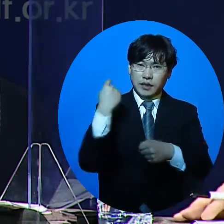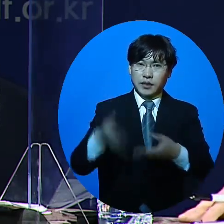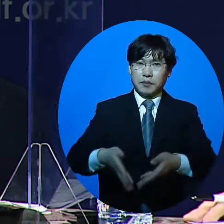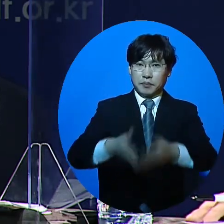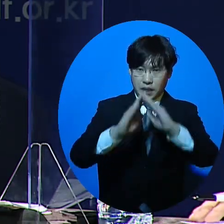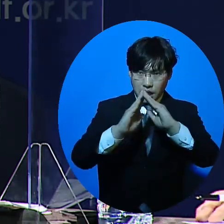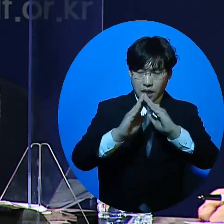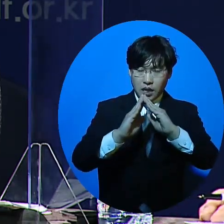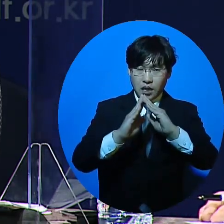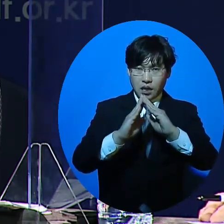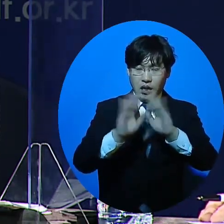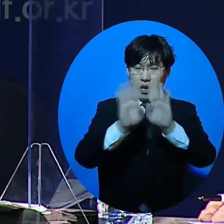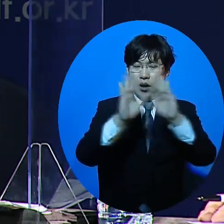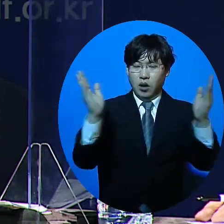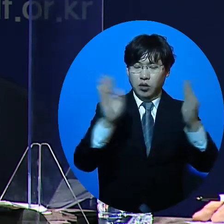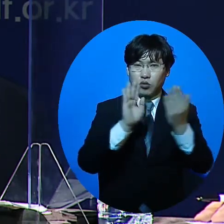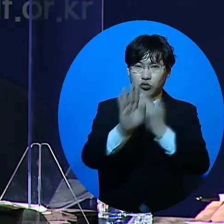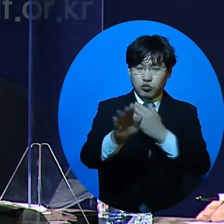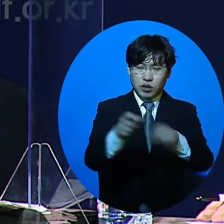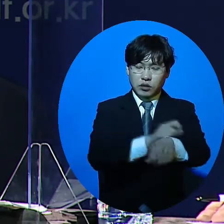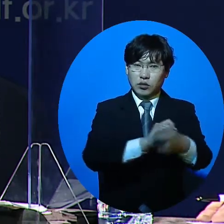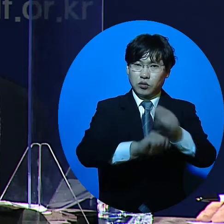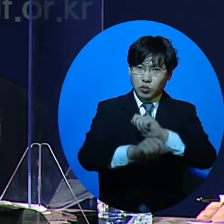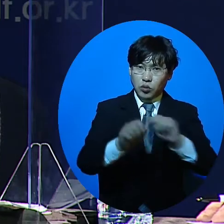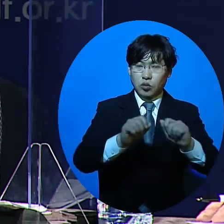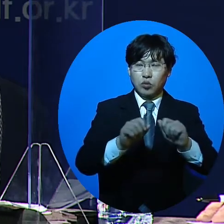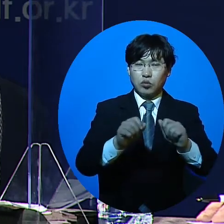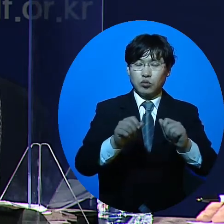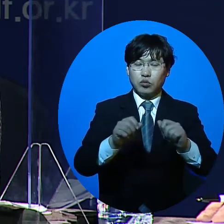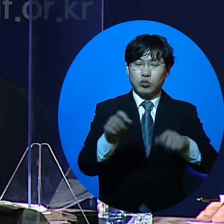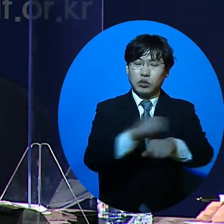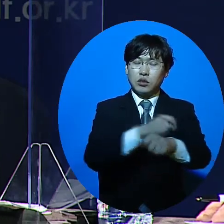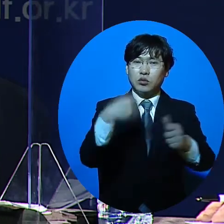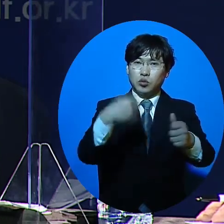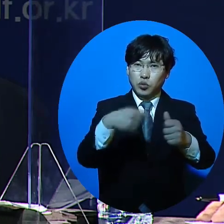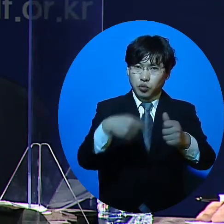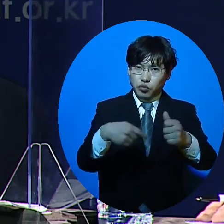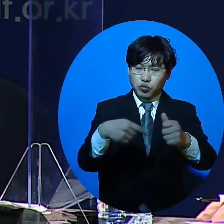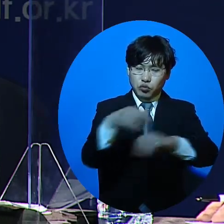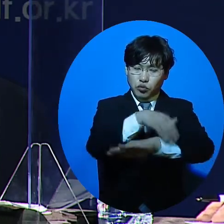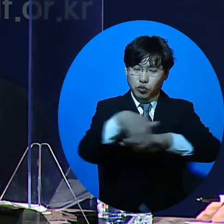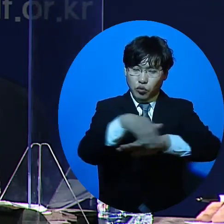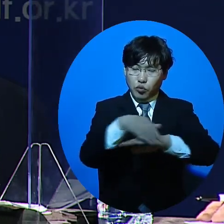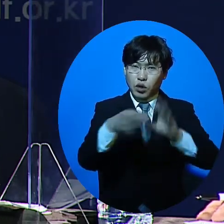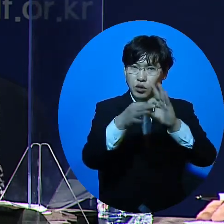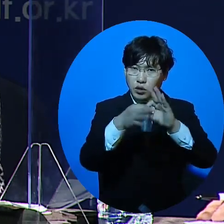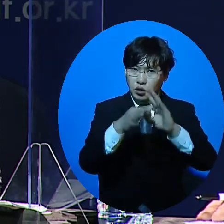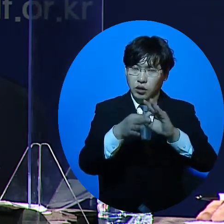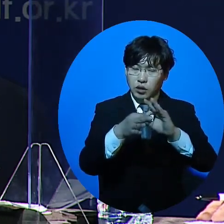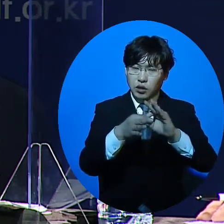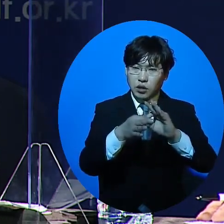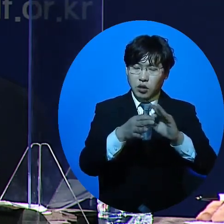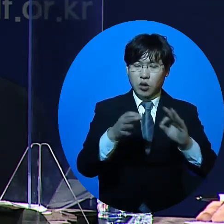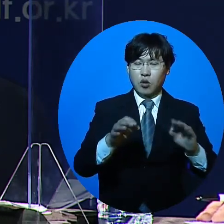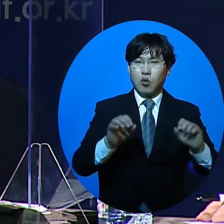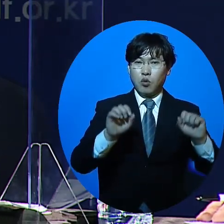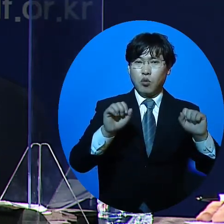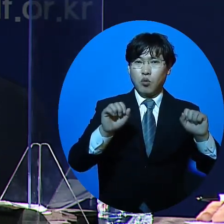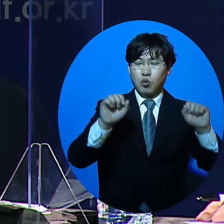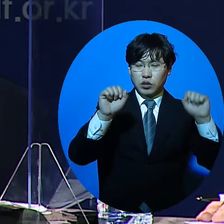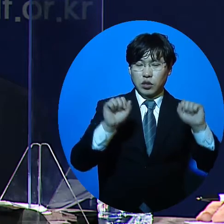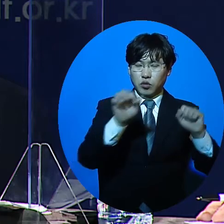개교한 이후 굉장히 적극적인 어떤 계획을 가지고, 저희 원주시 장애인